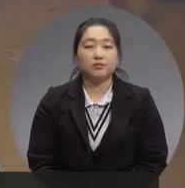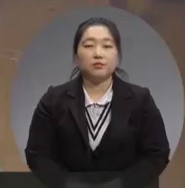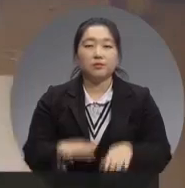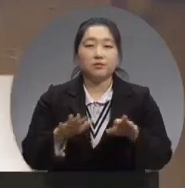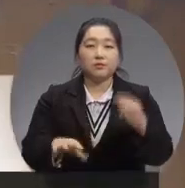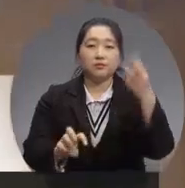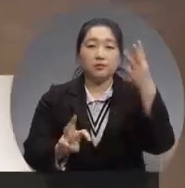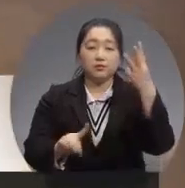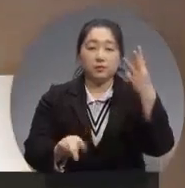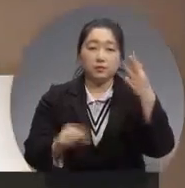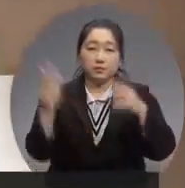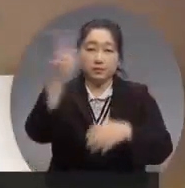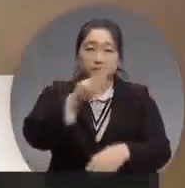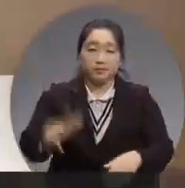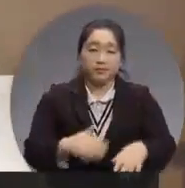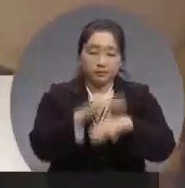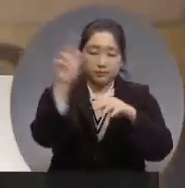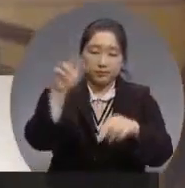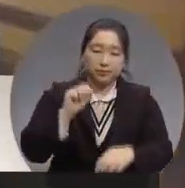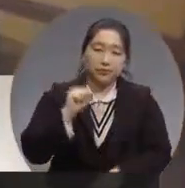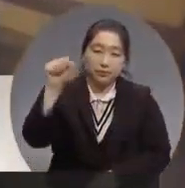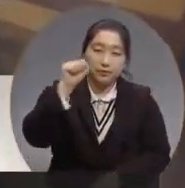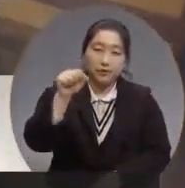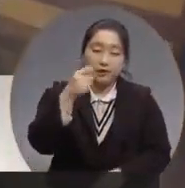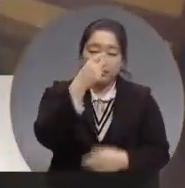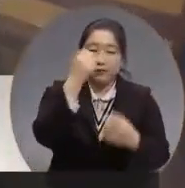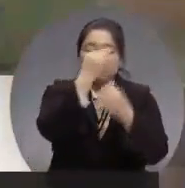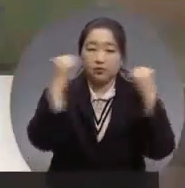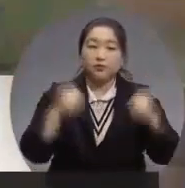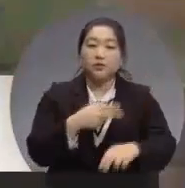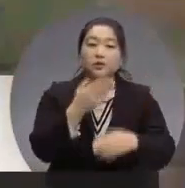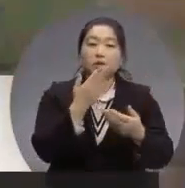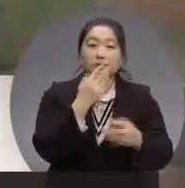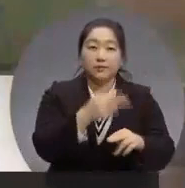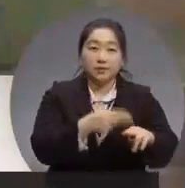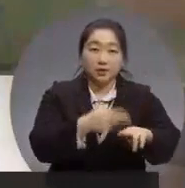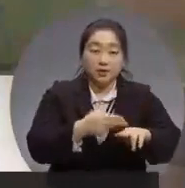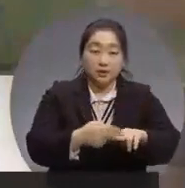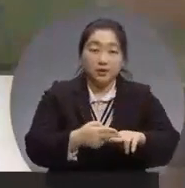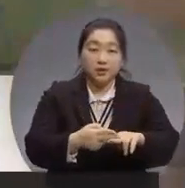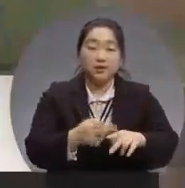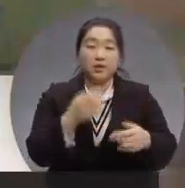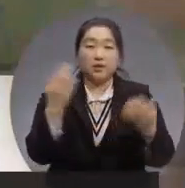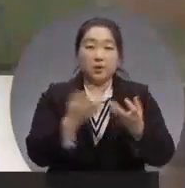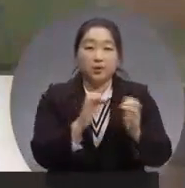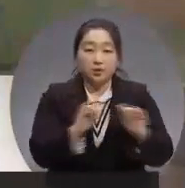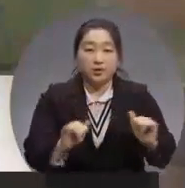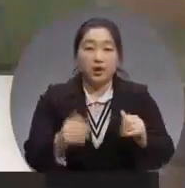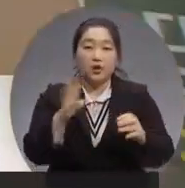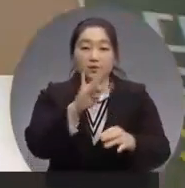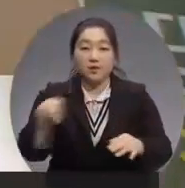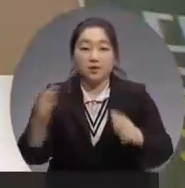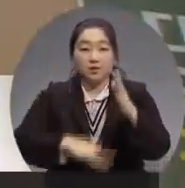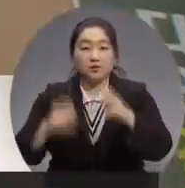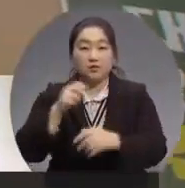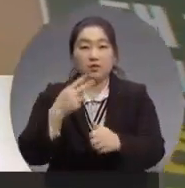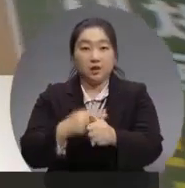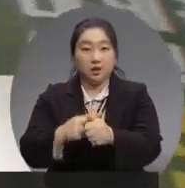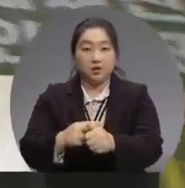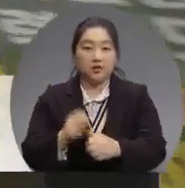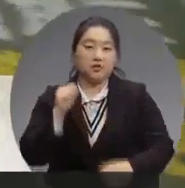오는 31일 전국 총파업을 앞두고 충북도 내 급식 노동자와 비정규직 강사들이 집단 행동에